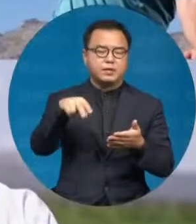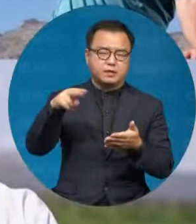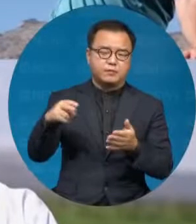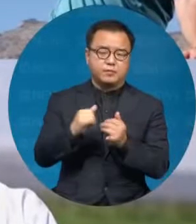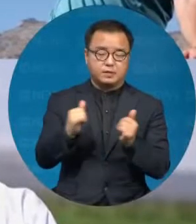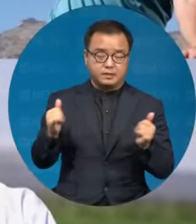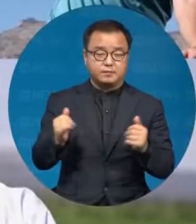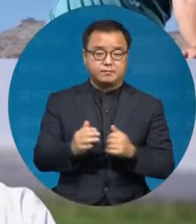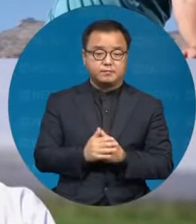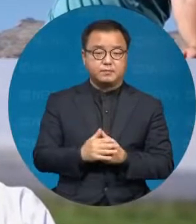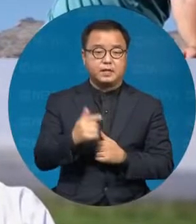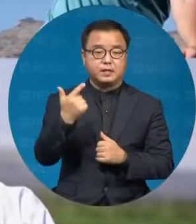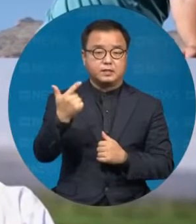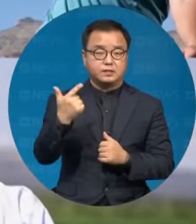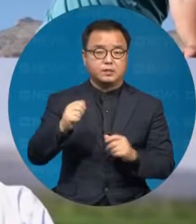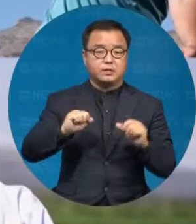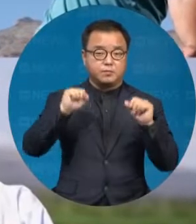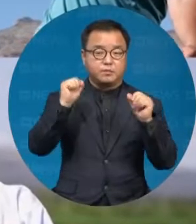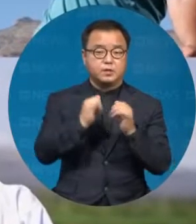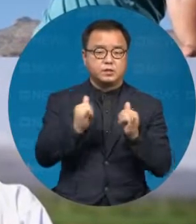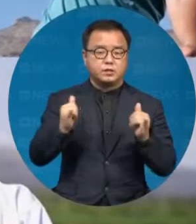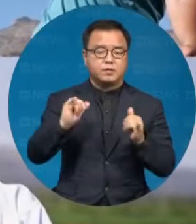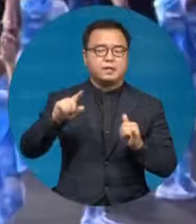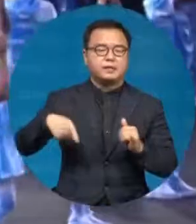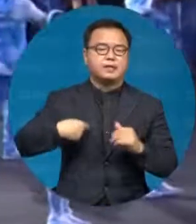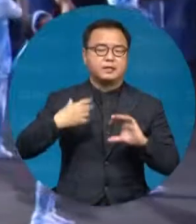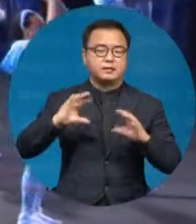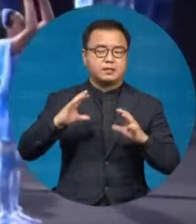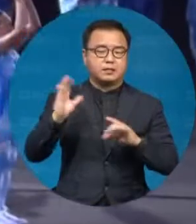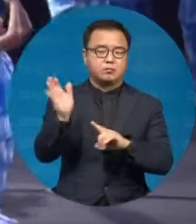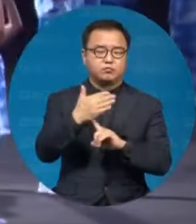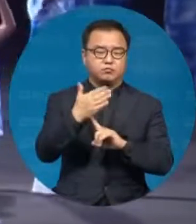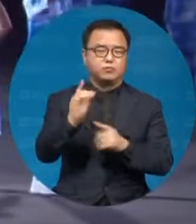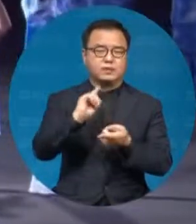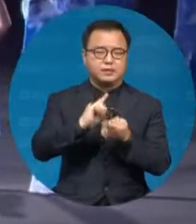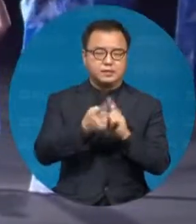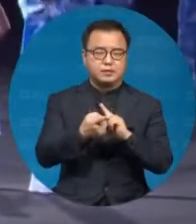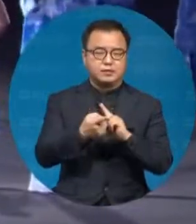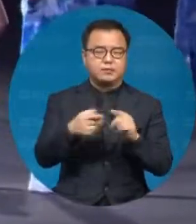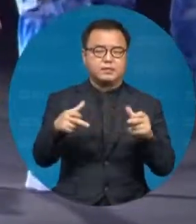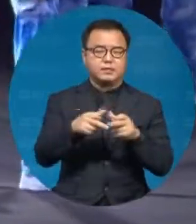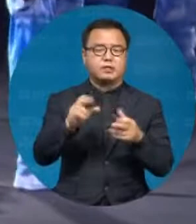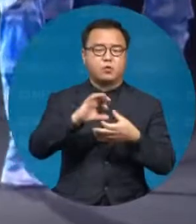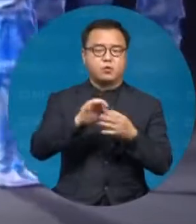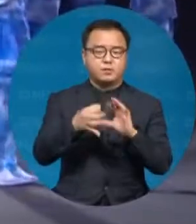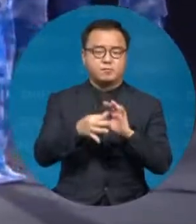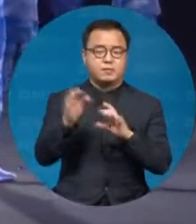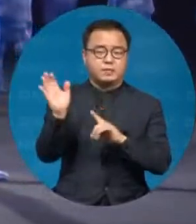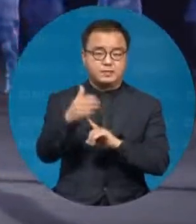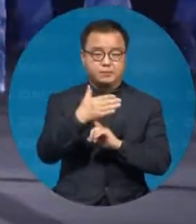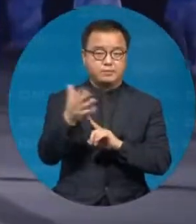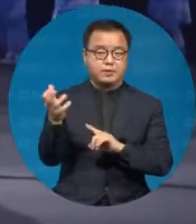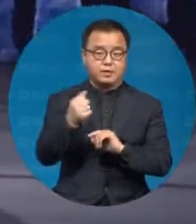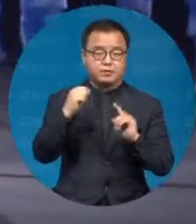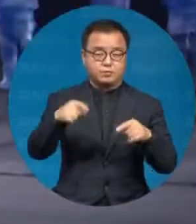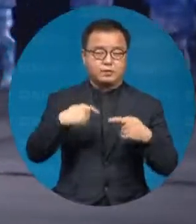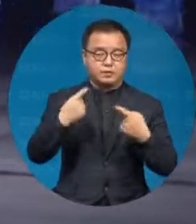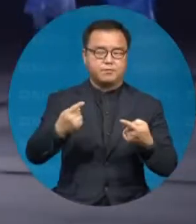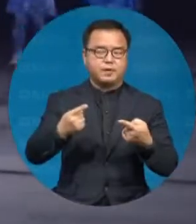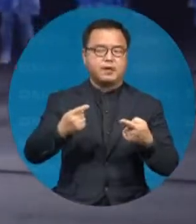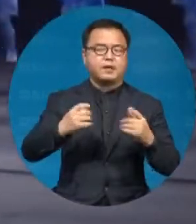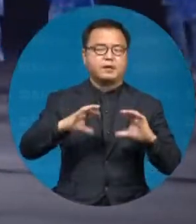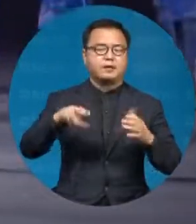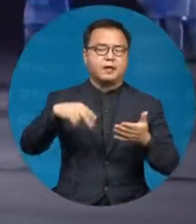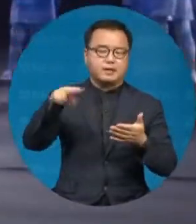이 여섯 명의 선수는 모국의 국기 대신 국제 패럴림픽 기를 들고 참가하는 패럴림픽 난민 대표팀입니다.